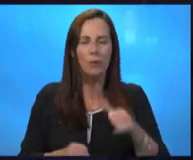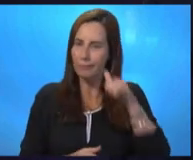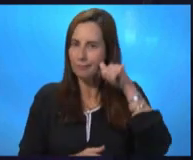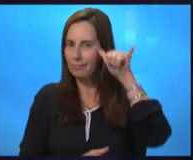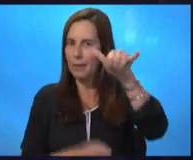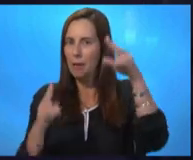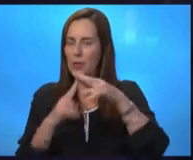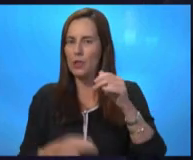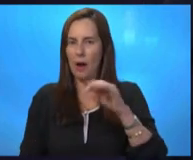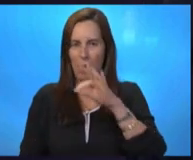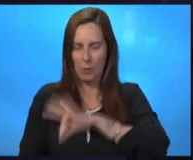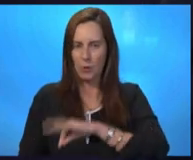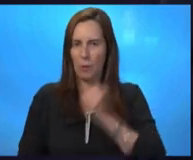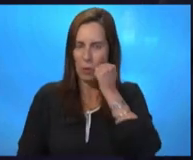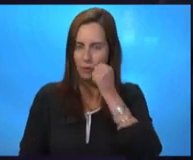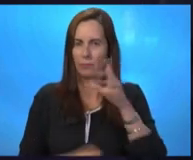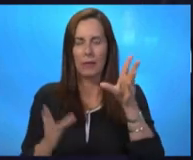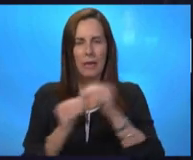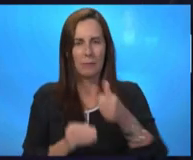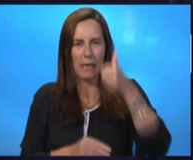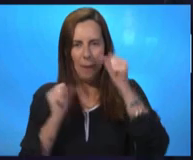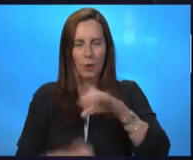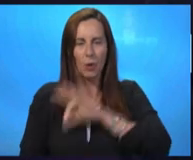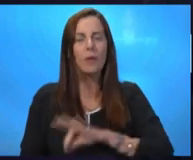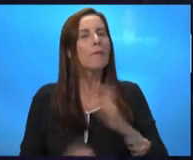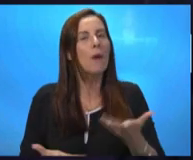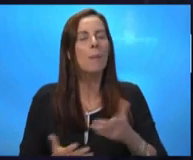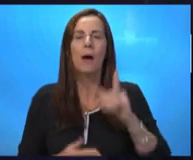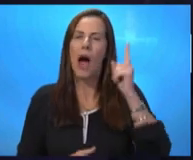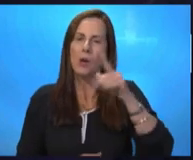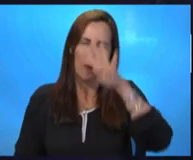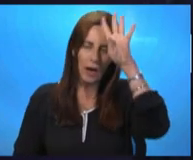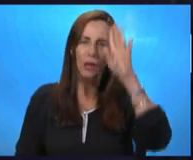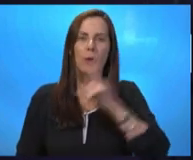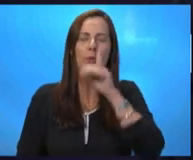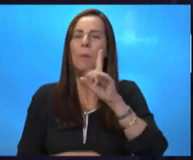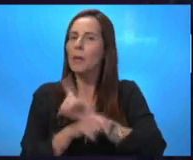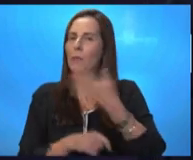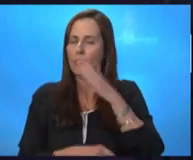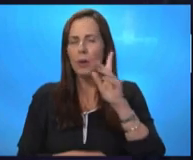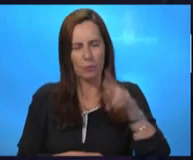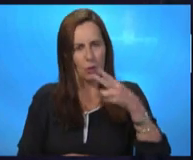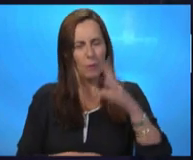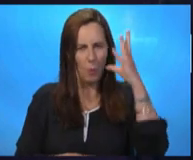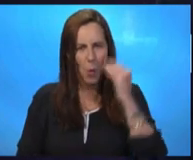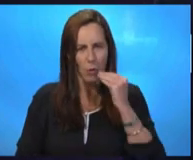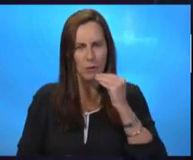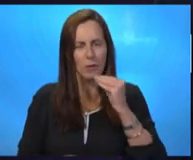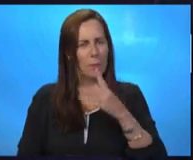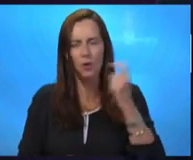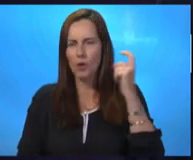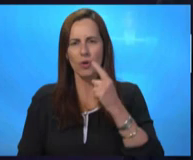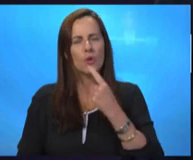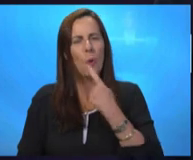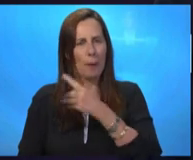במוסקבה עם מקבילו הרוסי סרגי שויגו, ועל הפרק האיום האיראני מסוריה. בינתיים בירושלים יכולים להיות מרוצים מהקולות שמגיעים